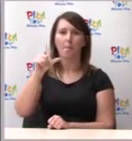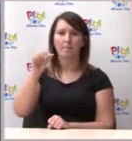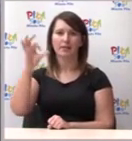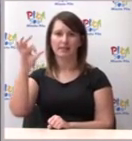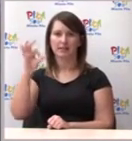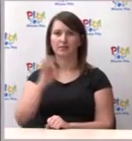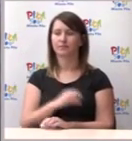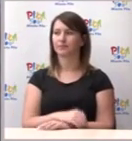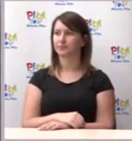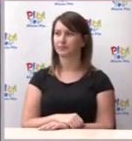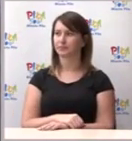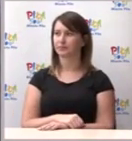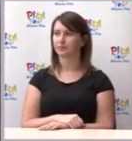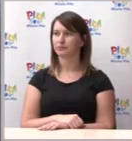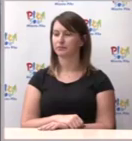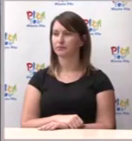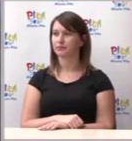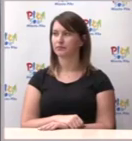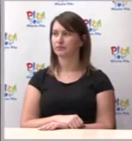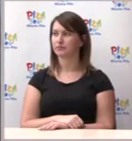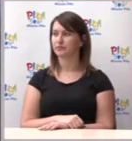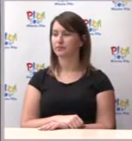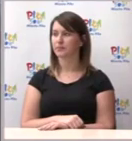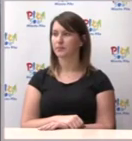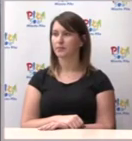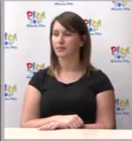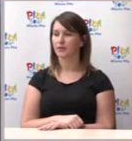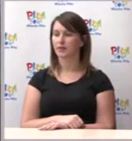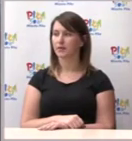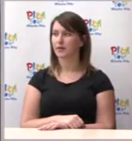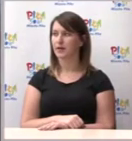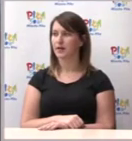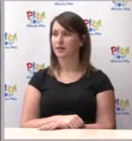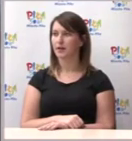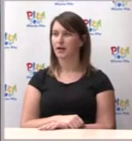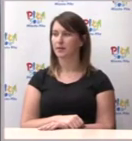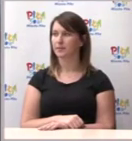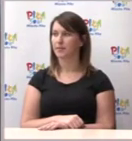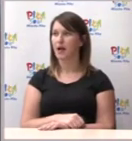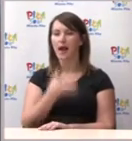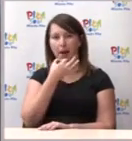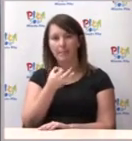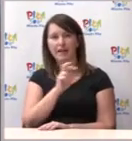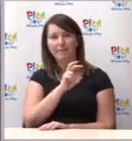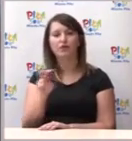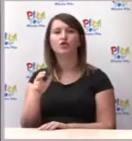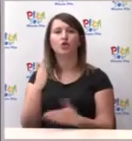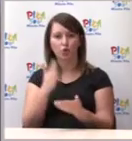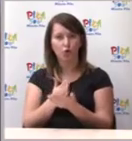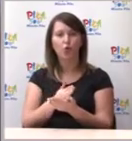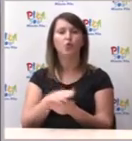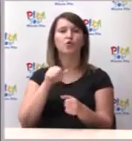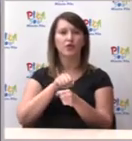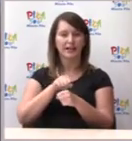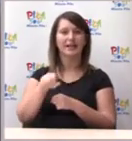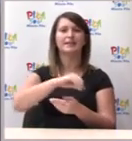pochodzącej z nadwyżek produkcyjnych Unii Europejskiej. Pytanie jest, czy w tym tak zwanym międzyczasie coś się w tej